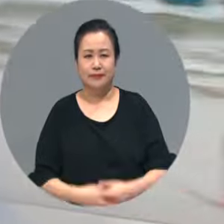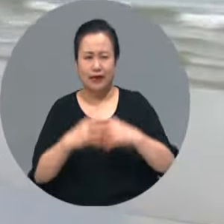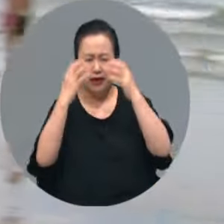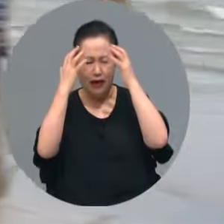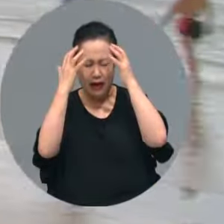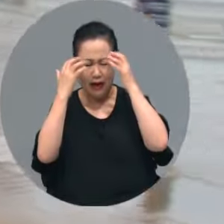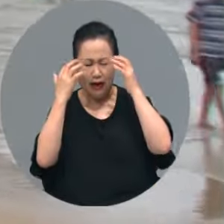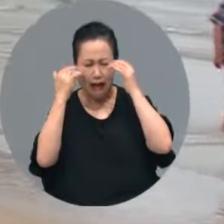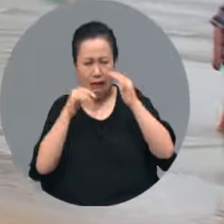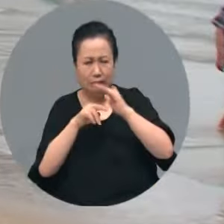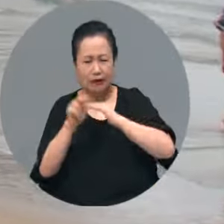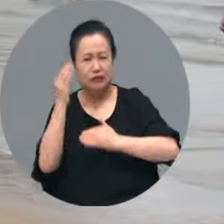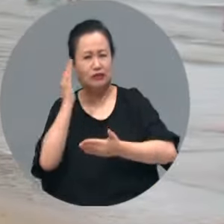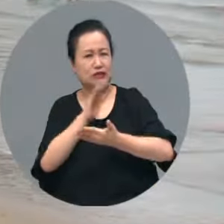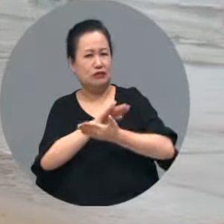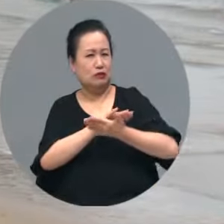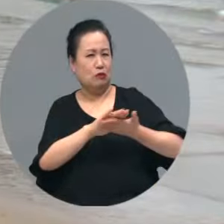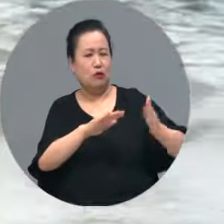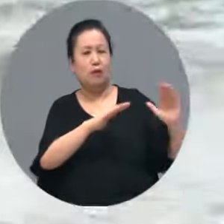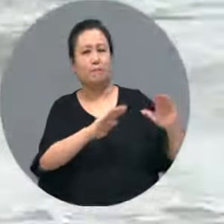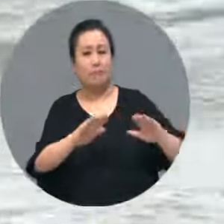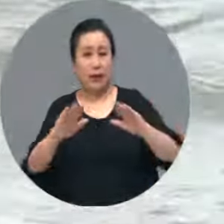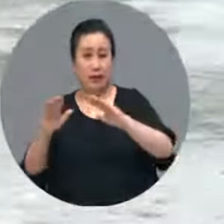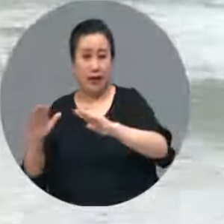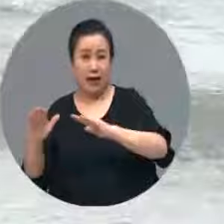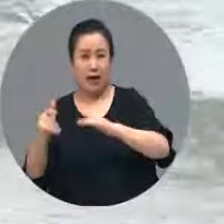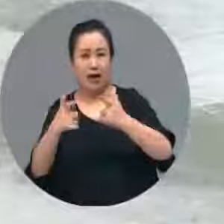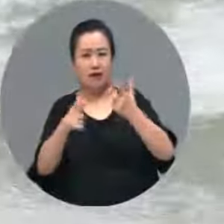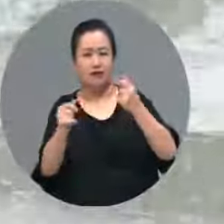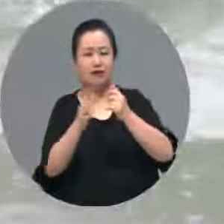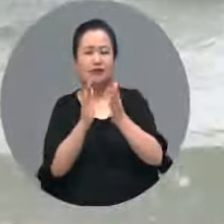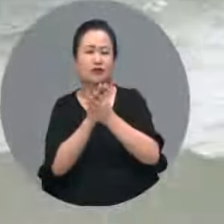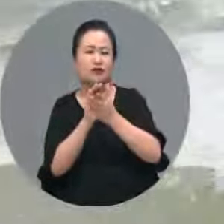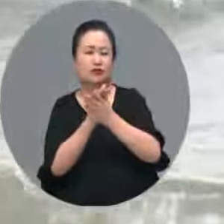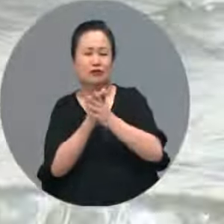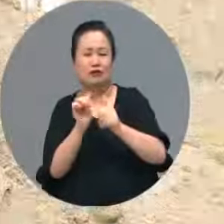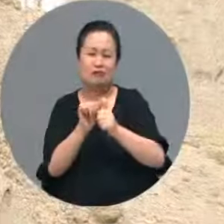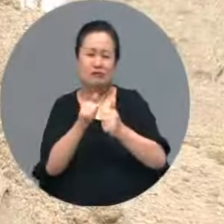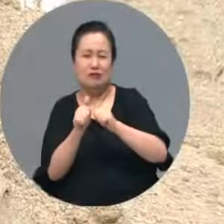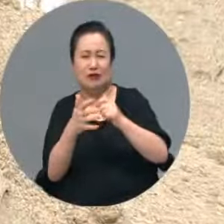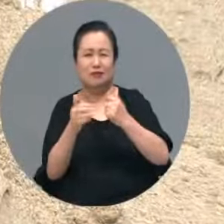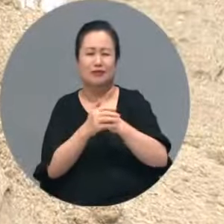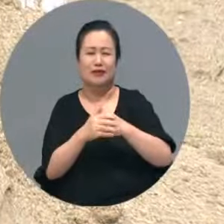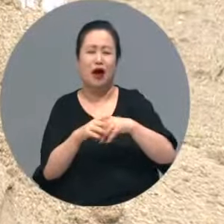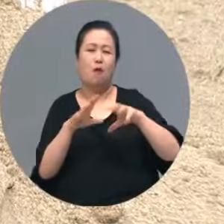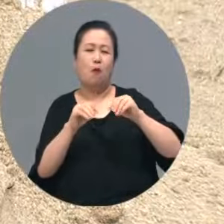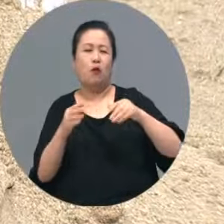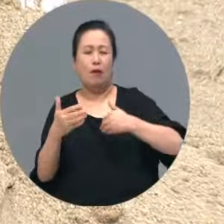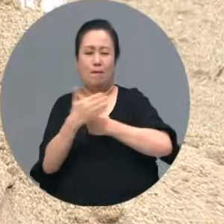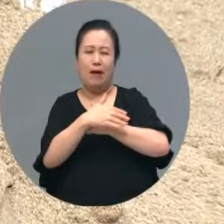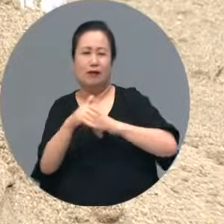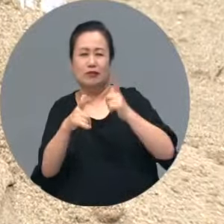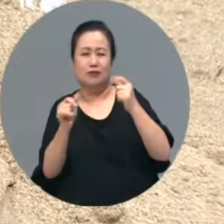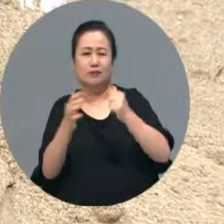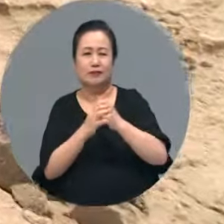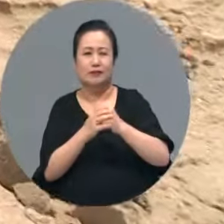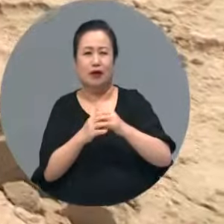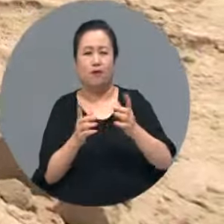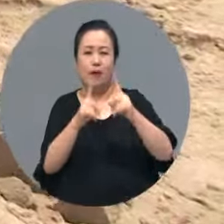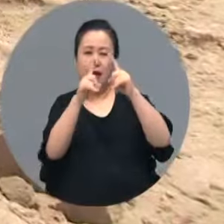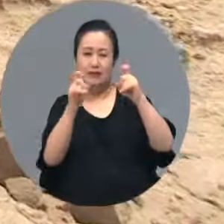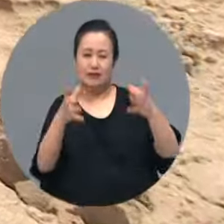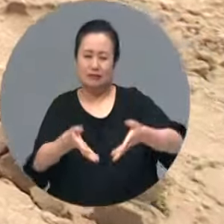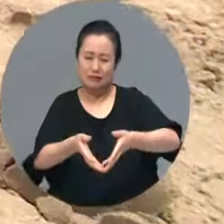찜통 더위를 피해 시원한 바닷물 속 친구들과 씨름 한 판. 이열치열로 모래찜질을 즐기거나 고사리 손으로